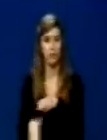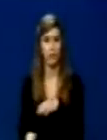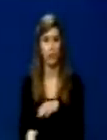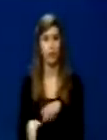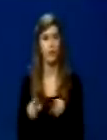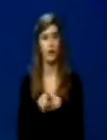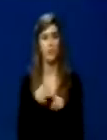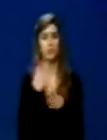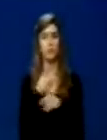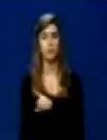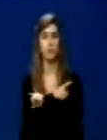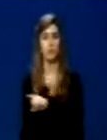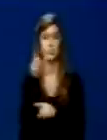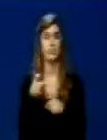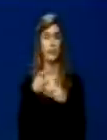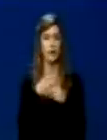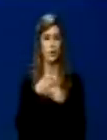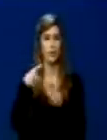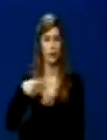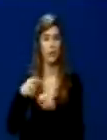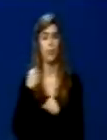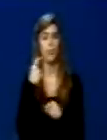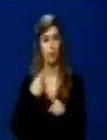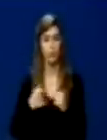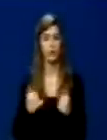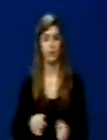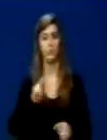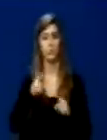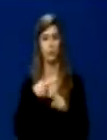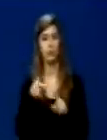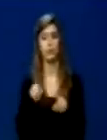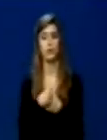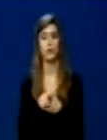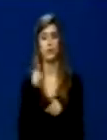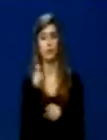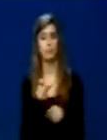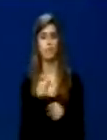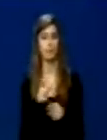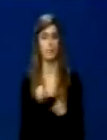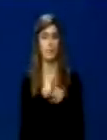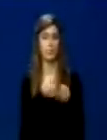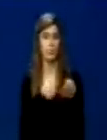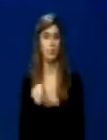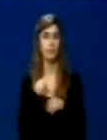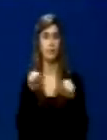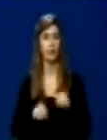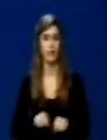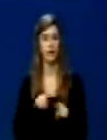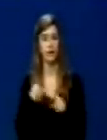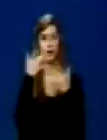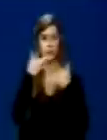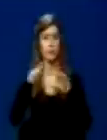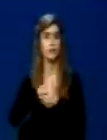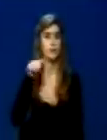pas vrasjes së Dinë Hasanit dhe pastaj herën e dytë në vonesën e një që po e bëhet qeveria karshi dorëheqjeve që kanë